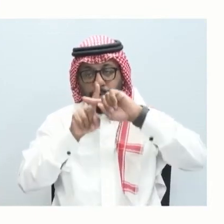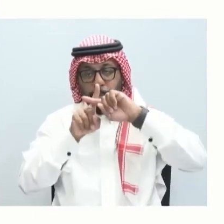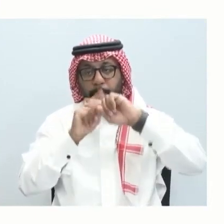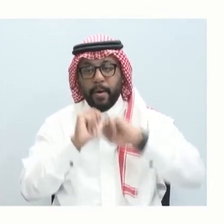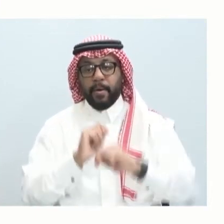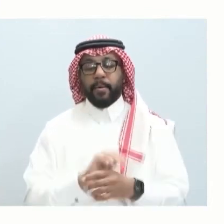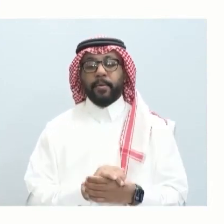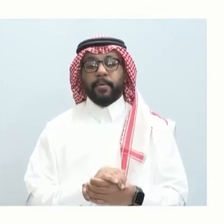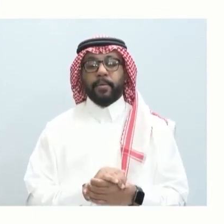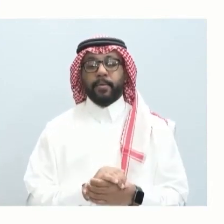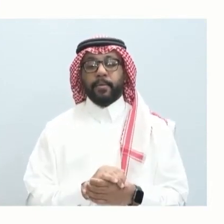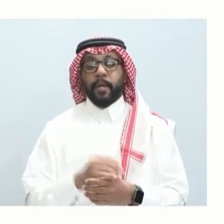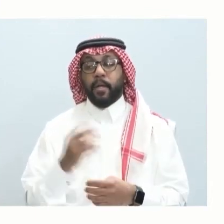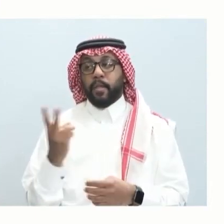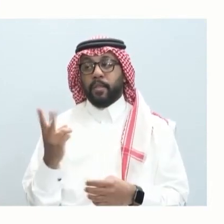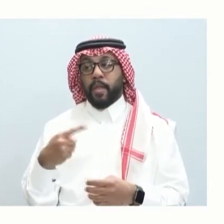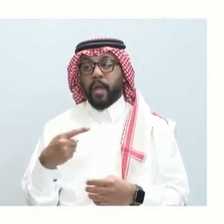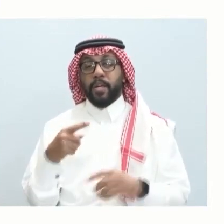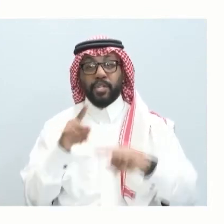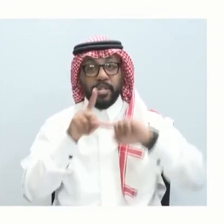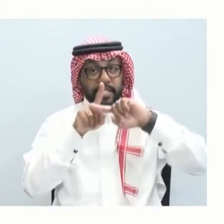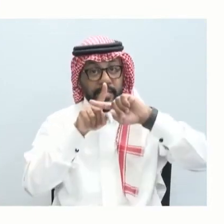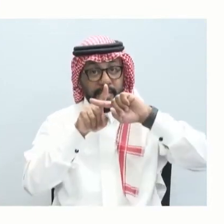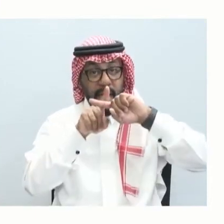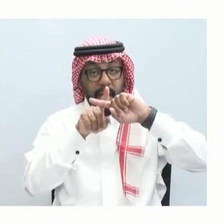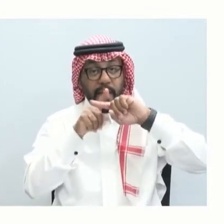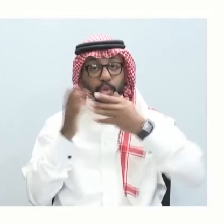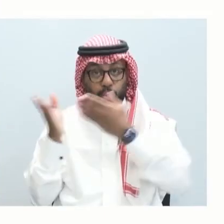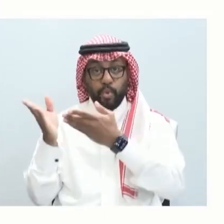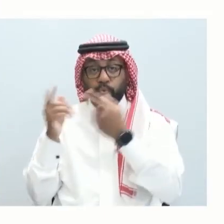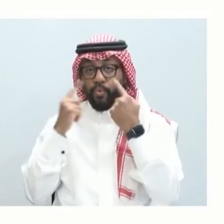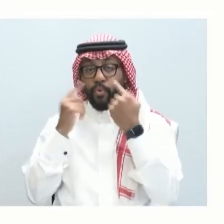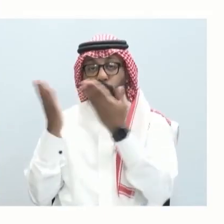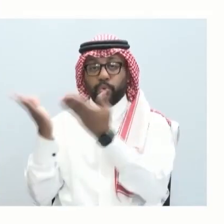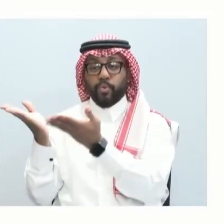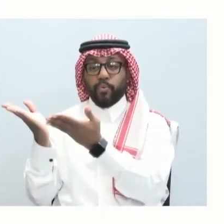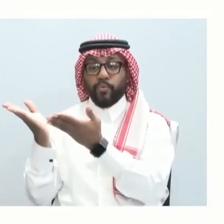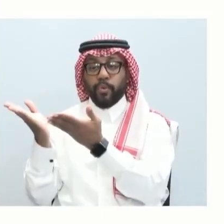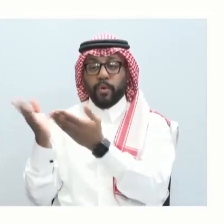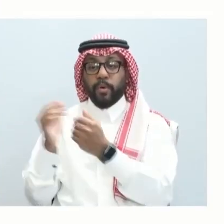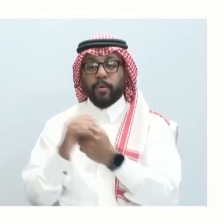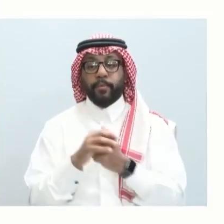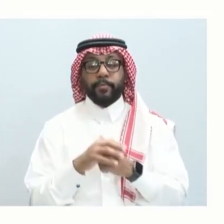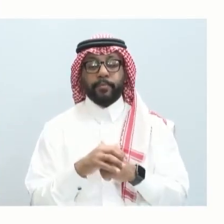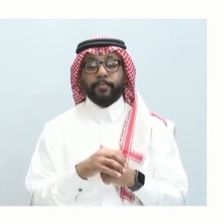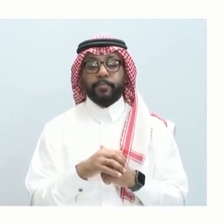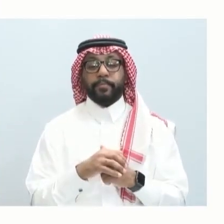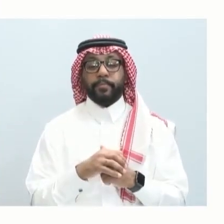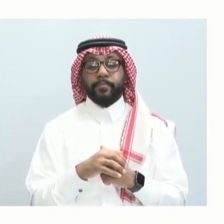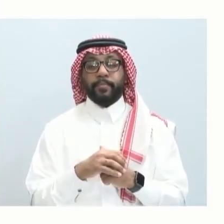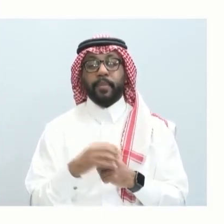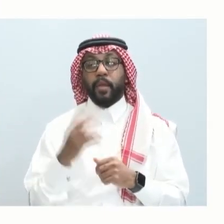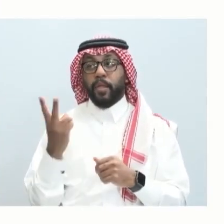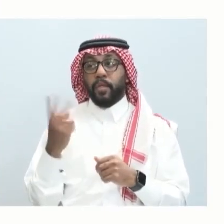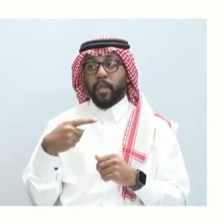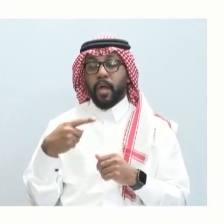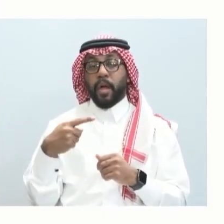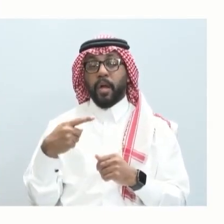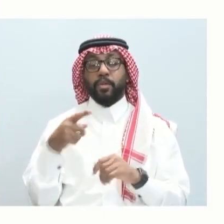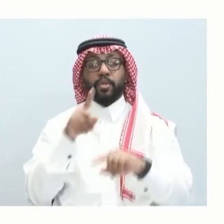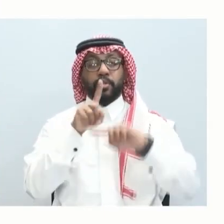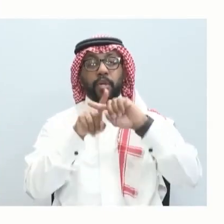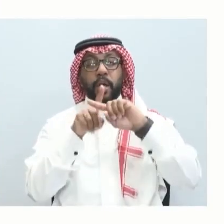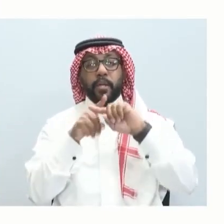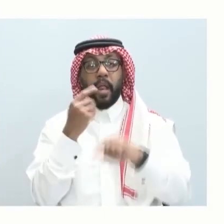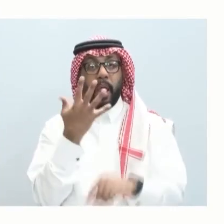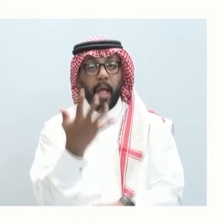اضفنا عليها خمس ثمرات اخرى كم سيكون الناتجه عيد 12 زائدا